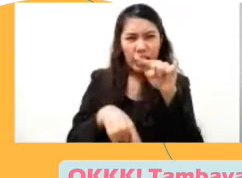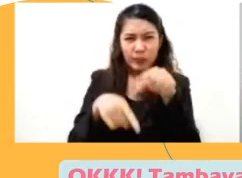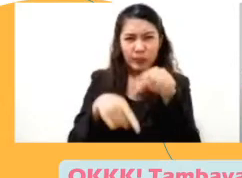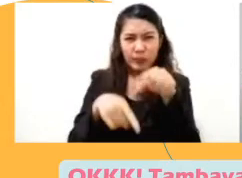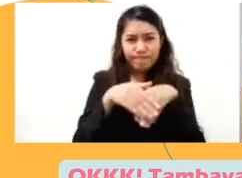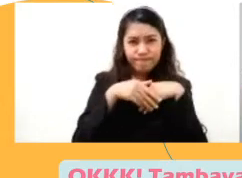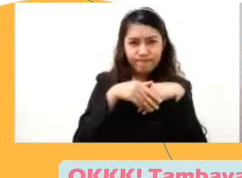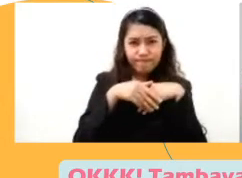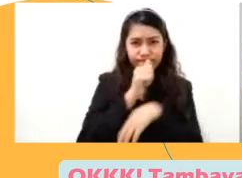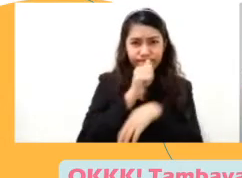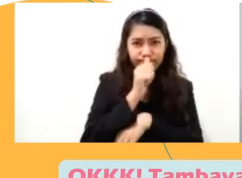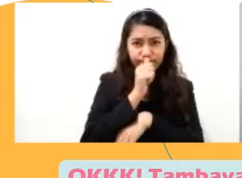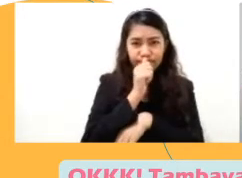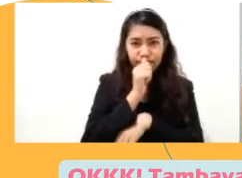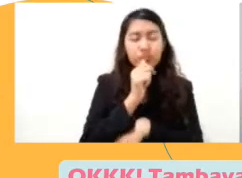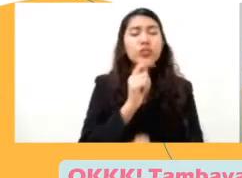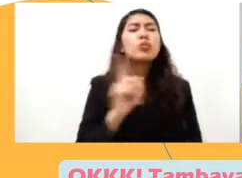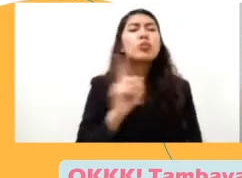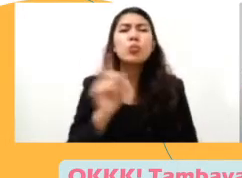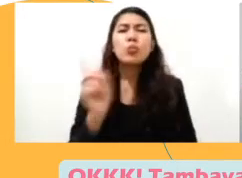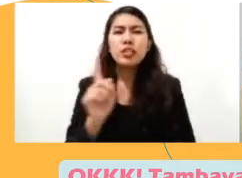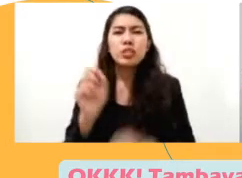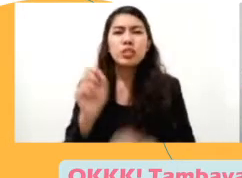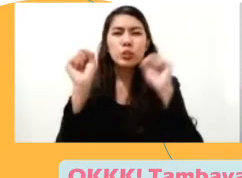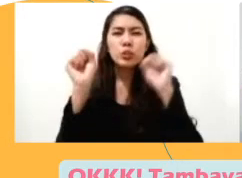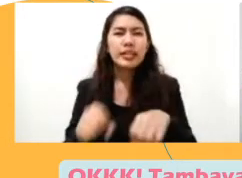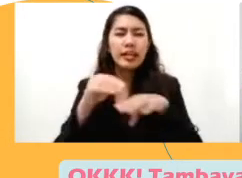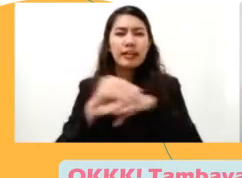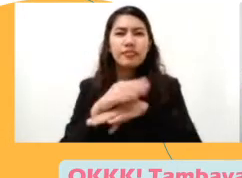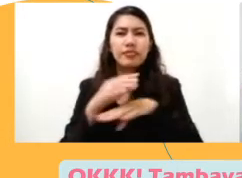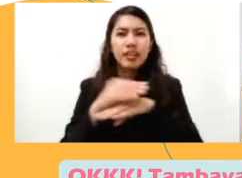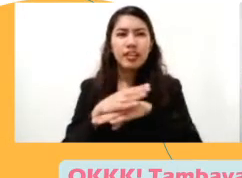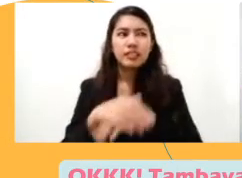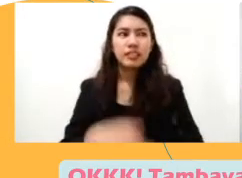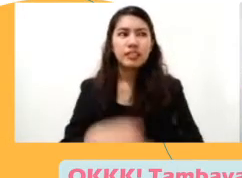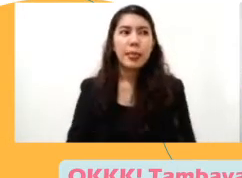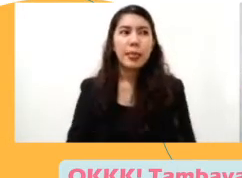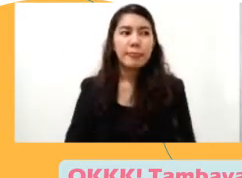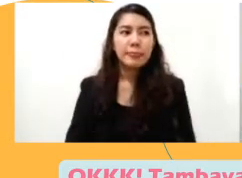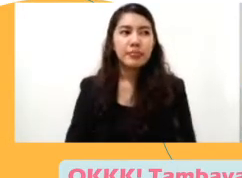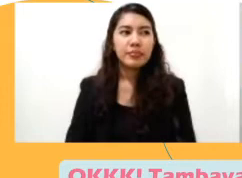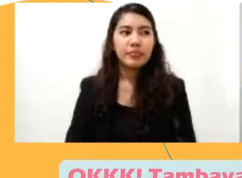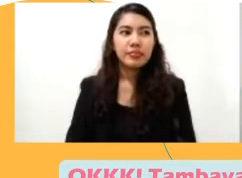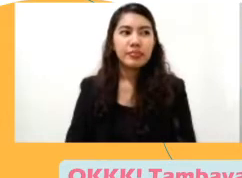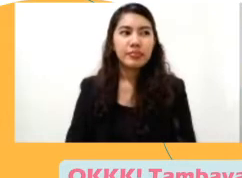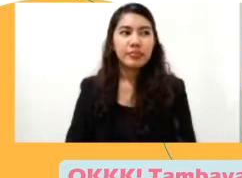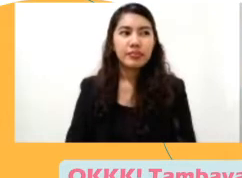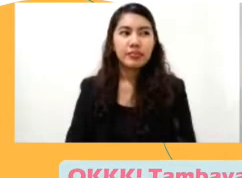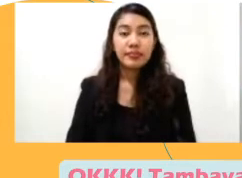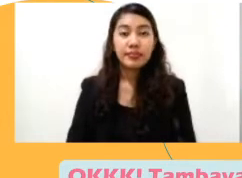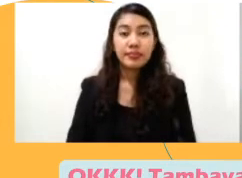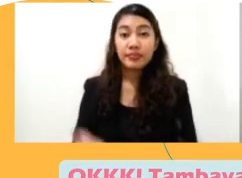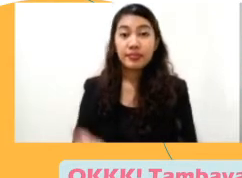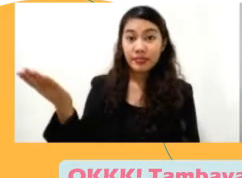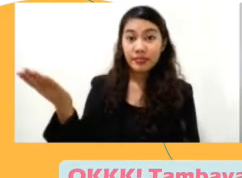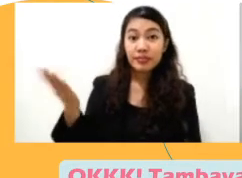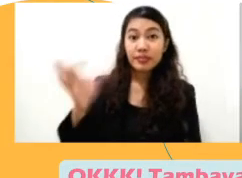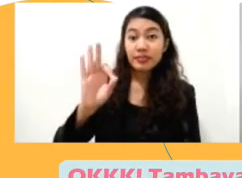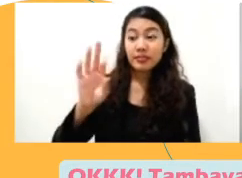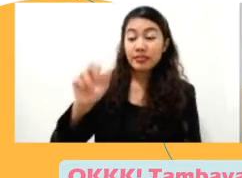klaseng experience? So, opening up. Ay, ma'am? Ate Fran? Ate, kayo po